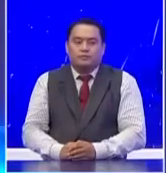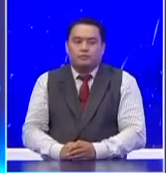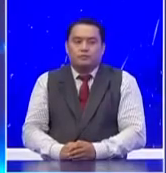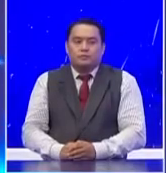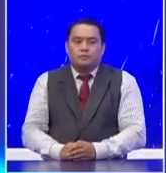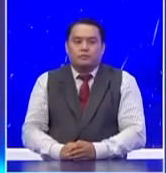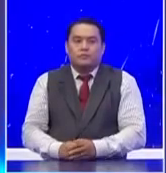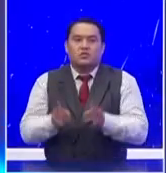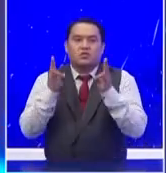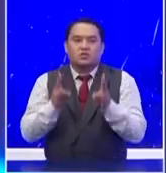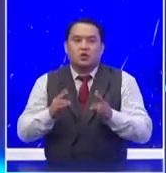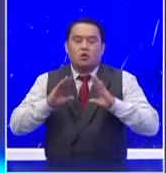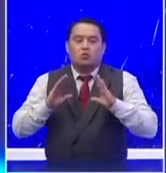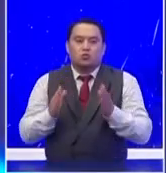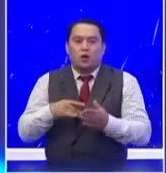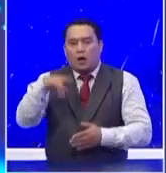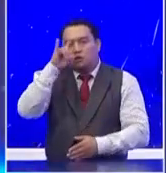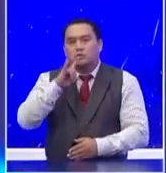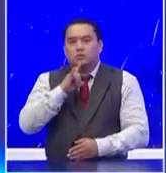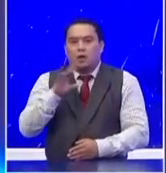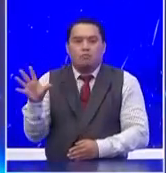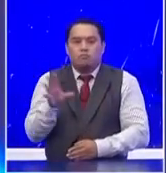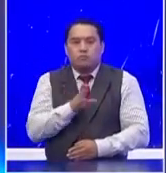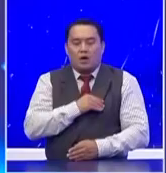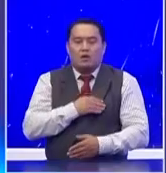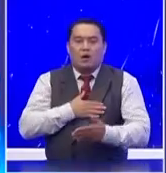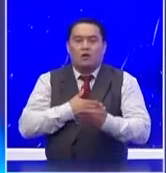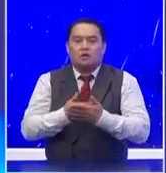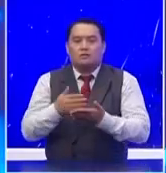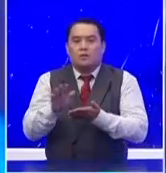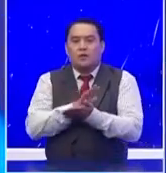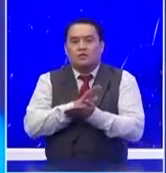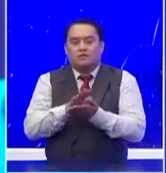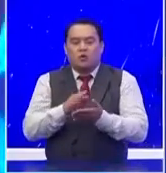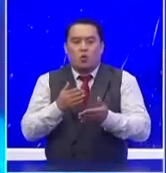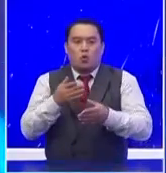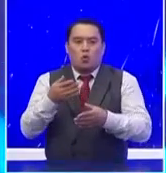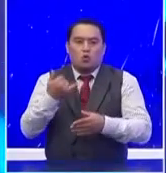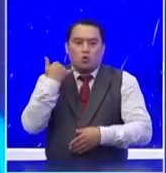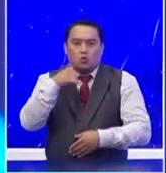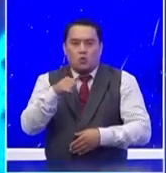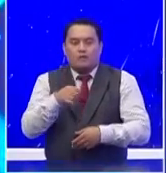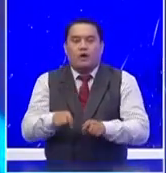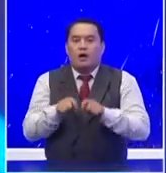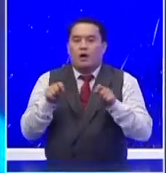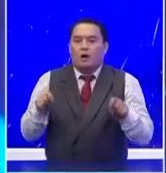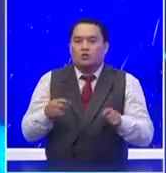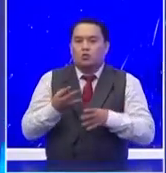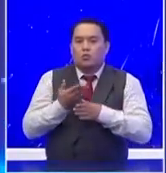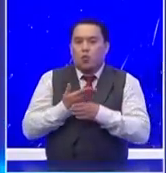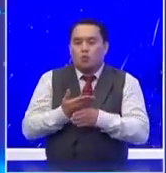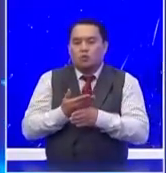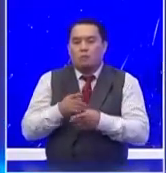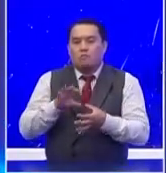Төтенше жағдай жарияланған кезде біз Қазақстандағы барлық волонтерлердің бастамаларын біріктіріп, сенім телефонын аштық. Бастама көмекке мұқтаж